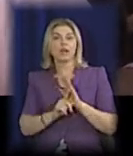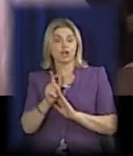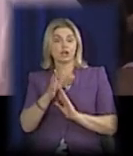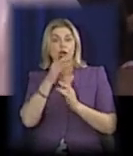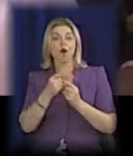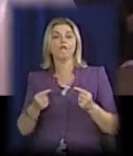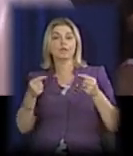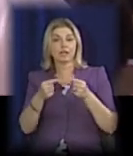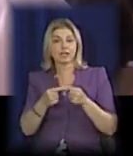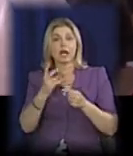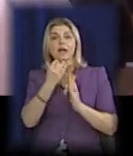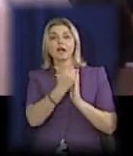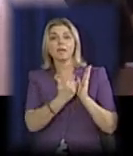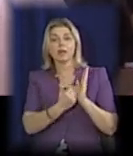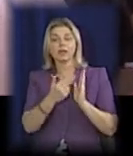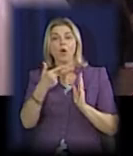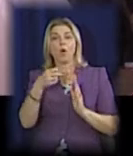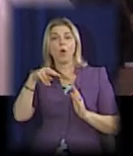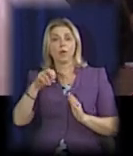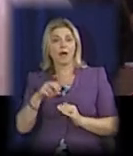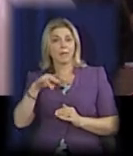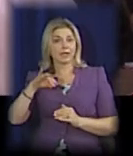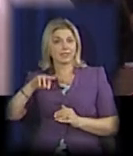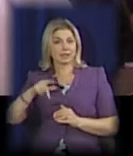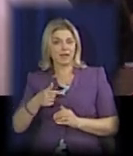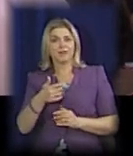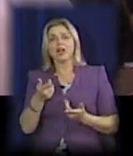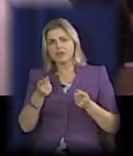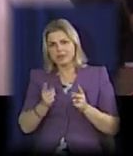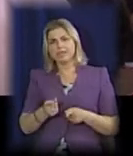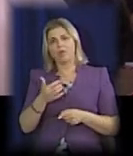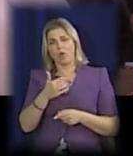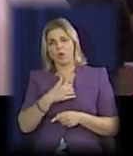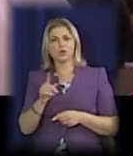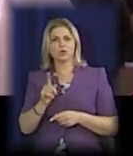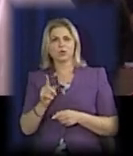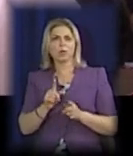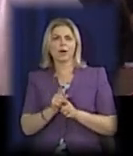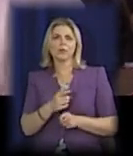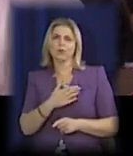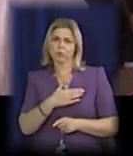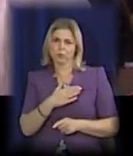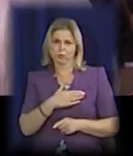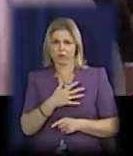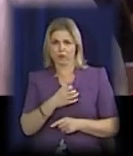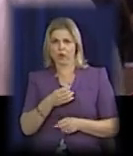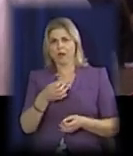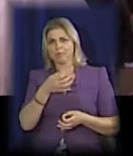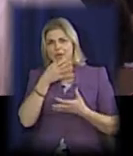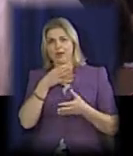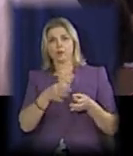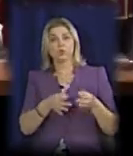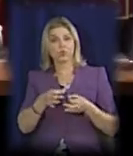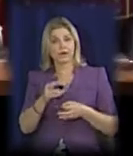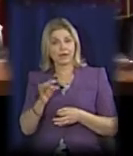над репертуаром на Голу пристань, звісно, хочеться щось таке, щоб зайняло душу журі.